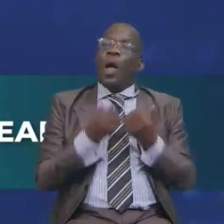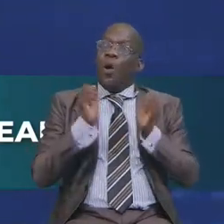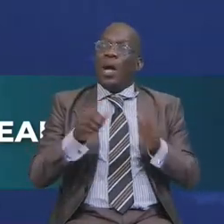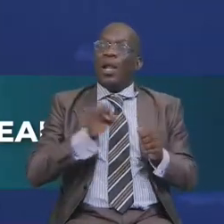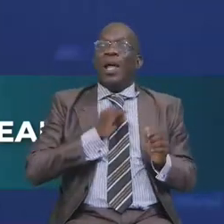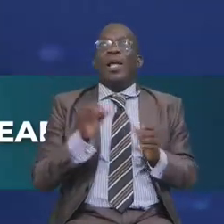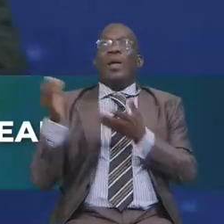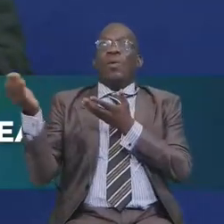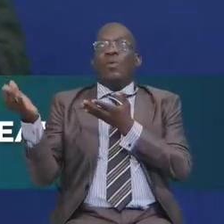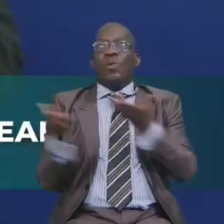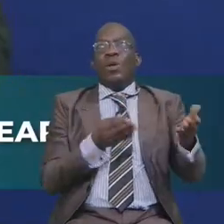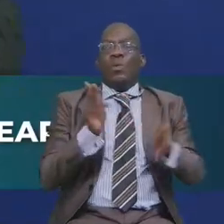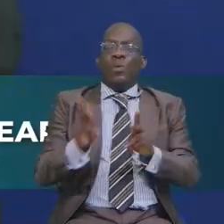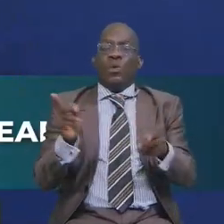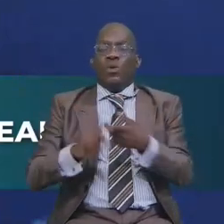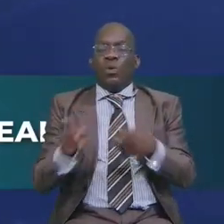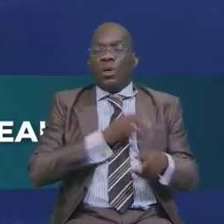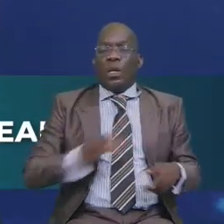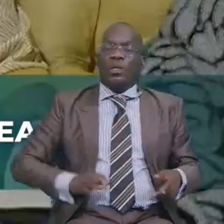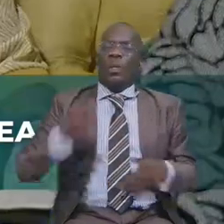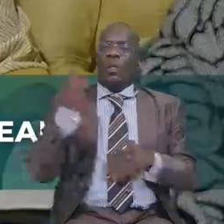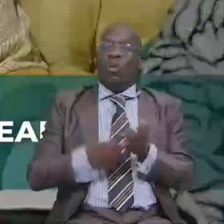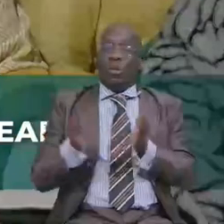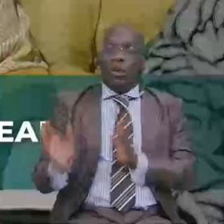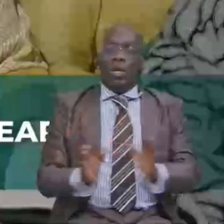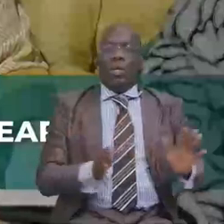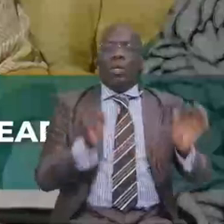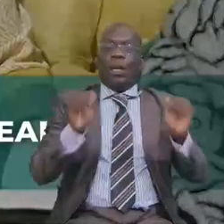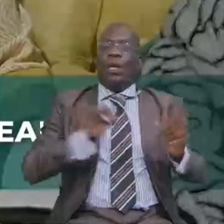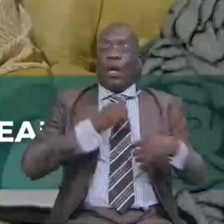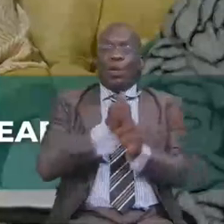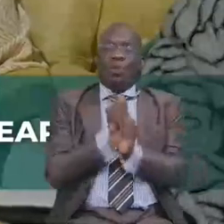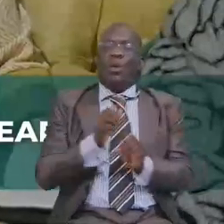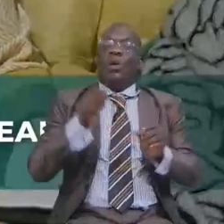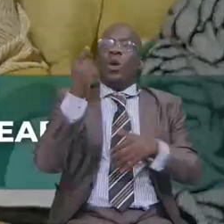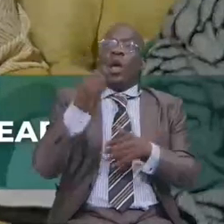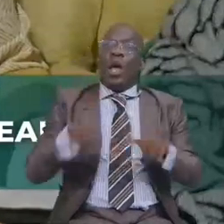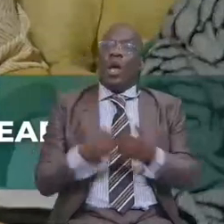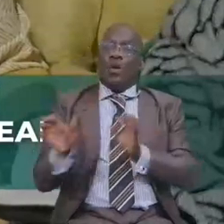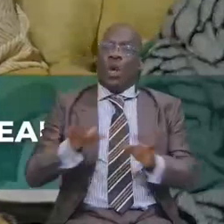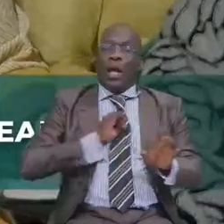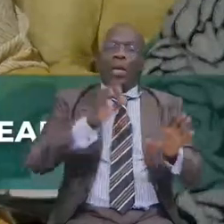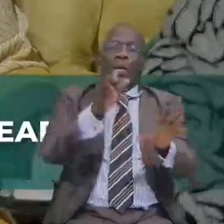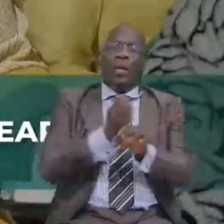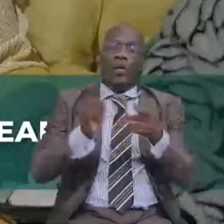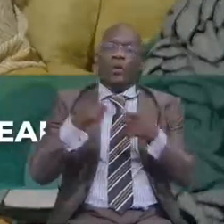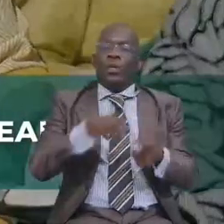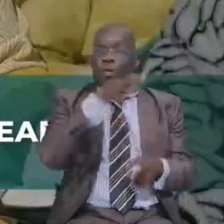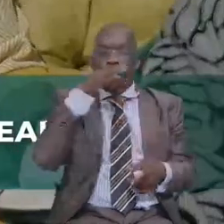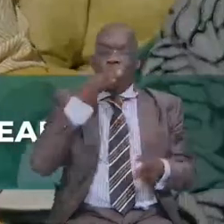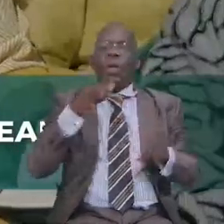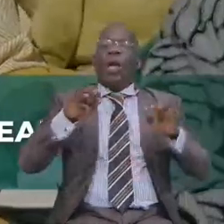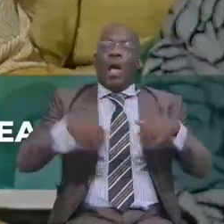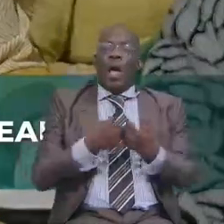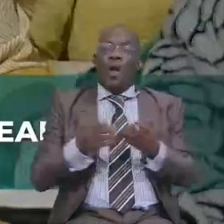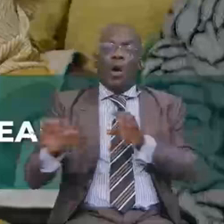Christ aujourd'hui? Quel plan puis-je mettre en place? Oh, comment aller sur le terrain? Comment alors enlever